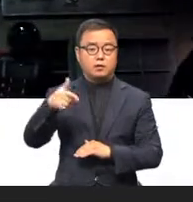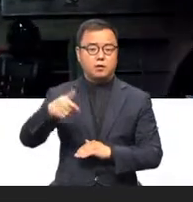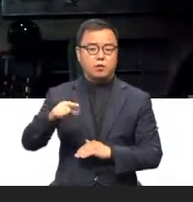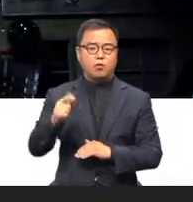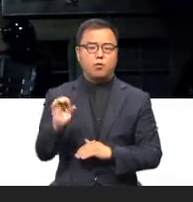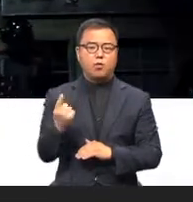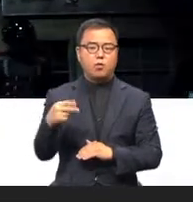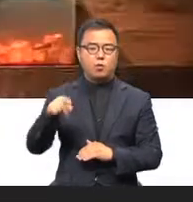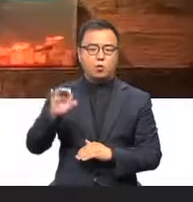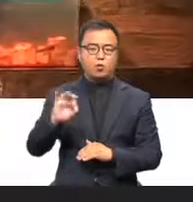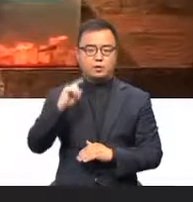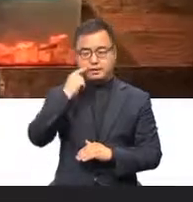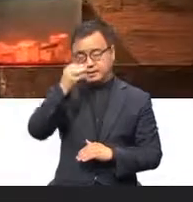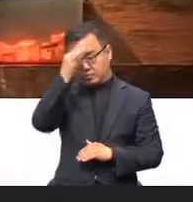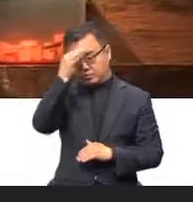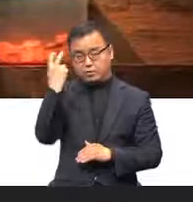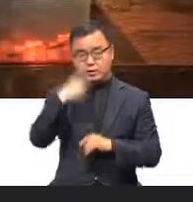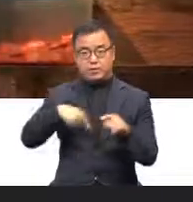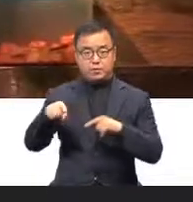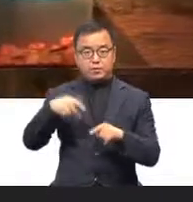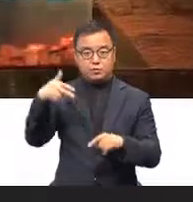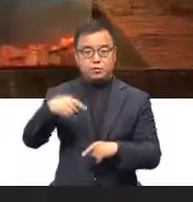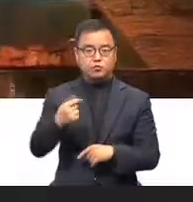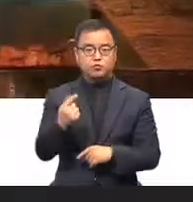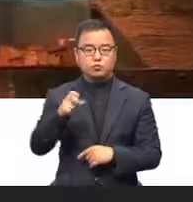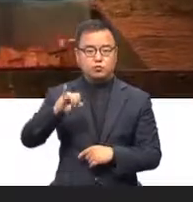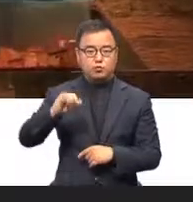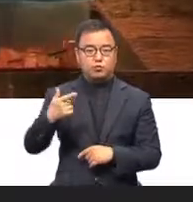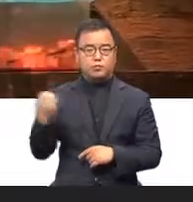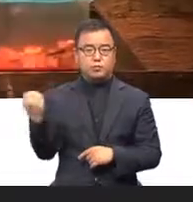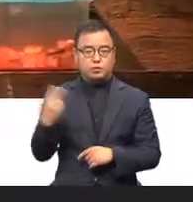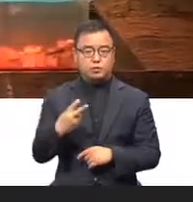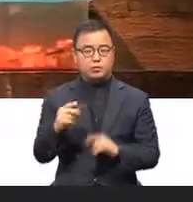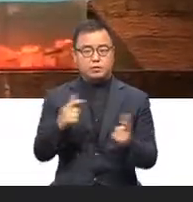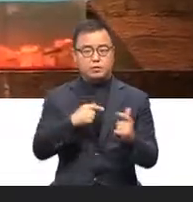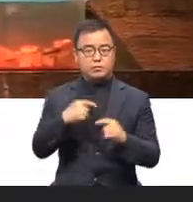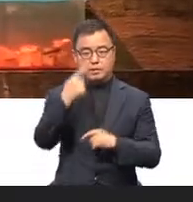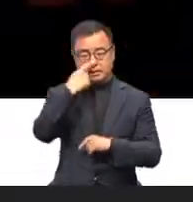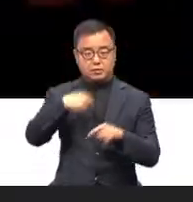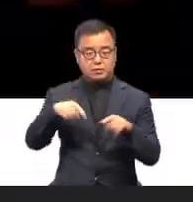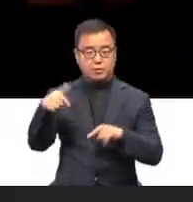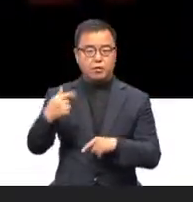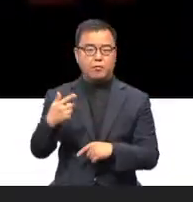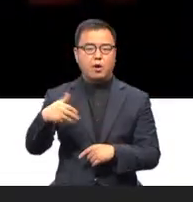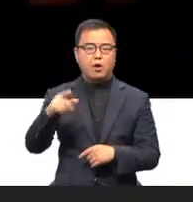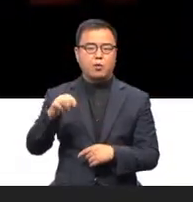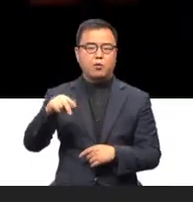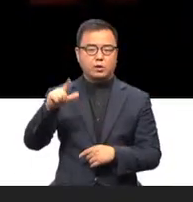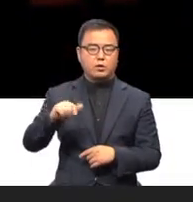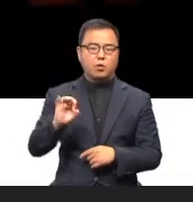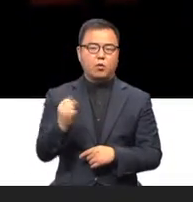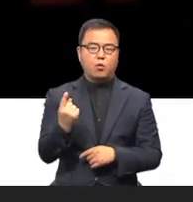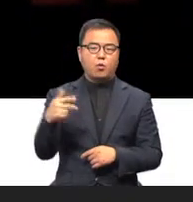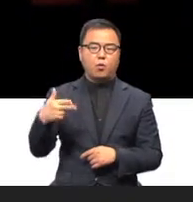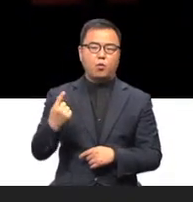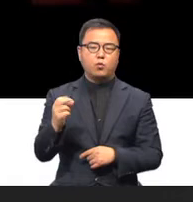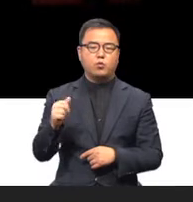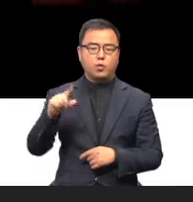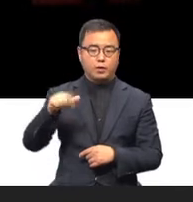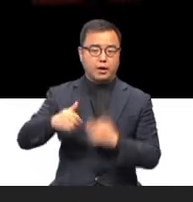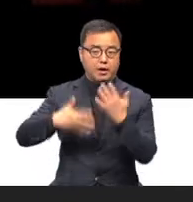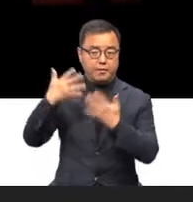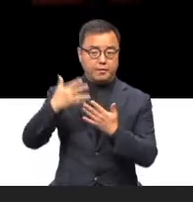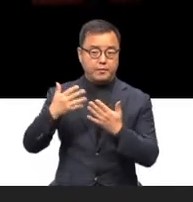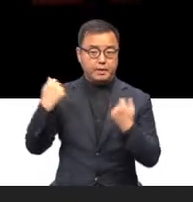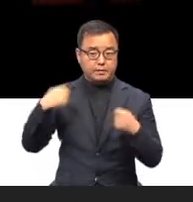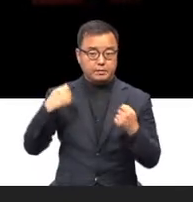예술 감독과 또 주민 원작자 또 김태형 연출 과 고창석 c 또 우조 역시 든 배우까지 함께 이제 사멸을